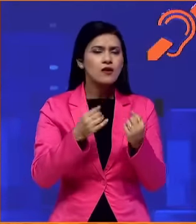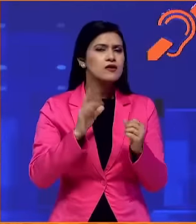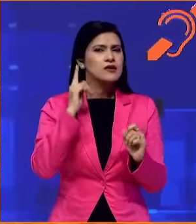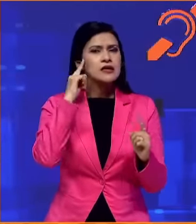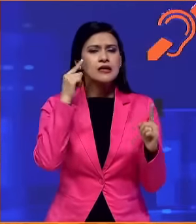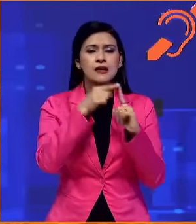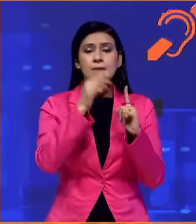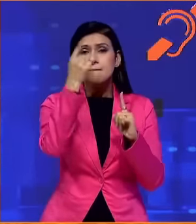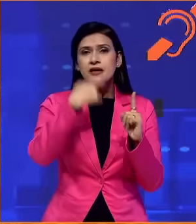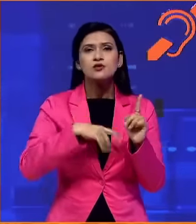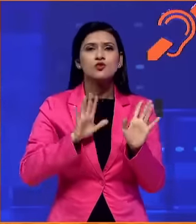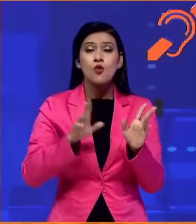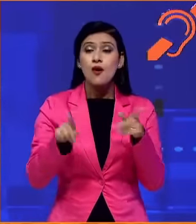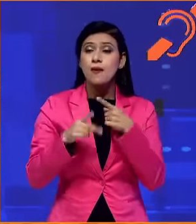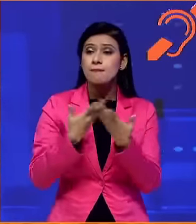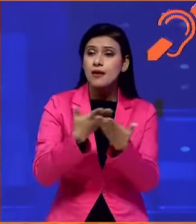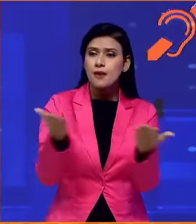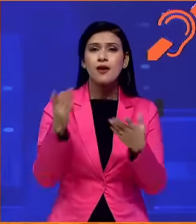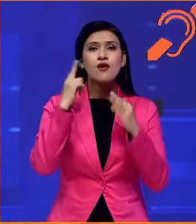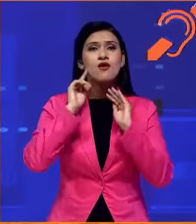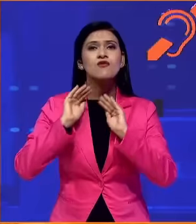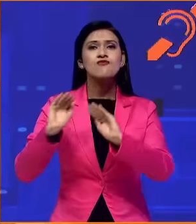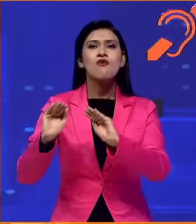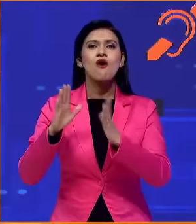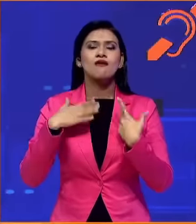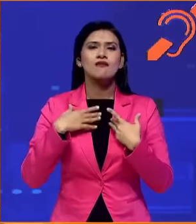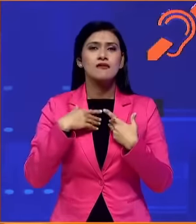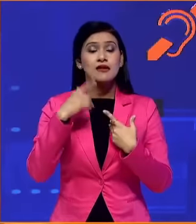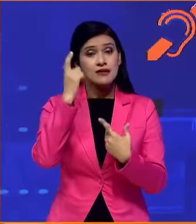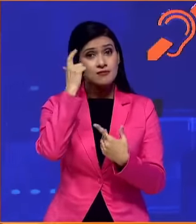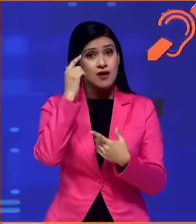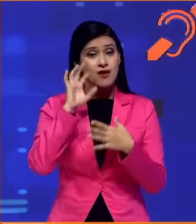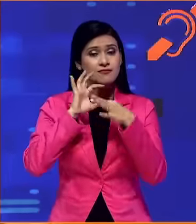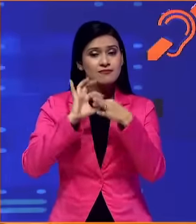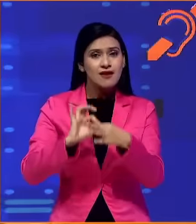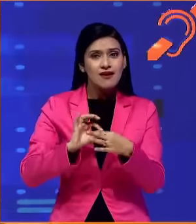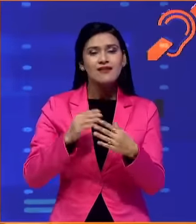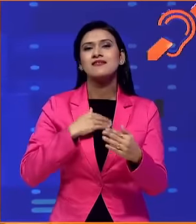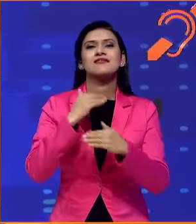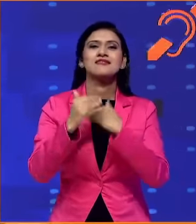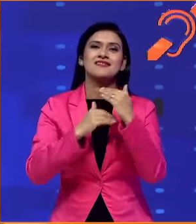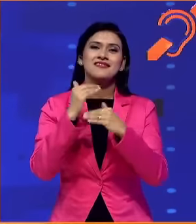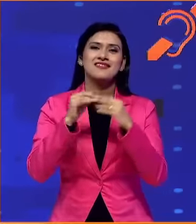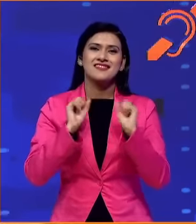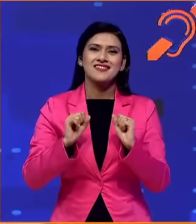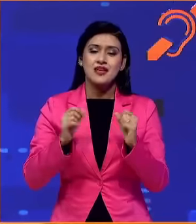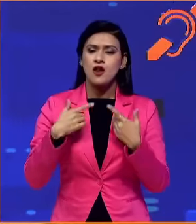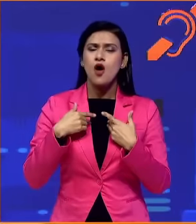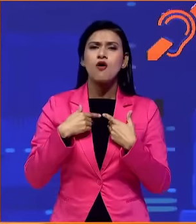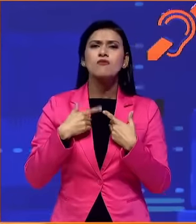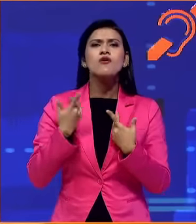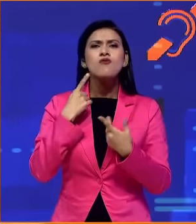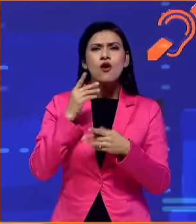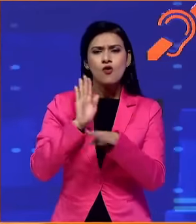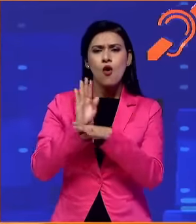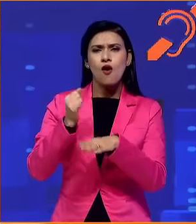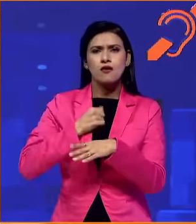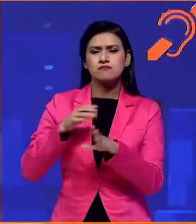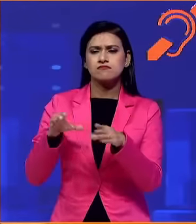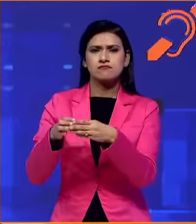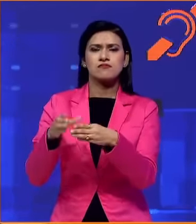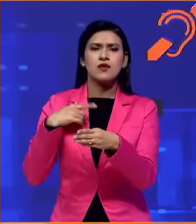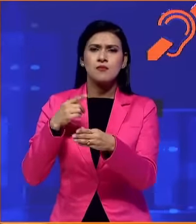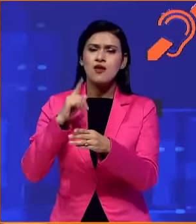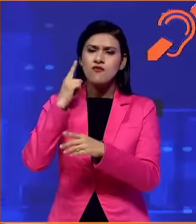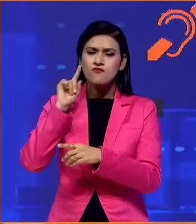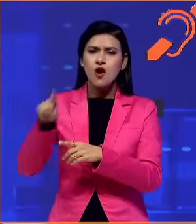तोयह बहुतलंबेसमयतकलाभदायकनहींरहताहै।इससमयमेरी महत्वाकांक्षाअपनीपार्टीकेलिएकामकरनाहै ,औरआजहमारीपार्टीकोवास्तवमें